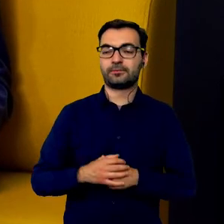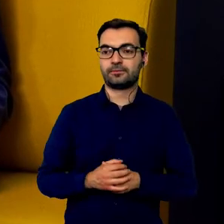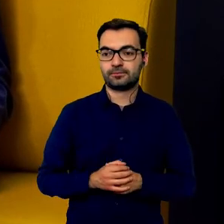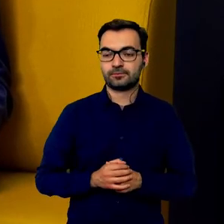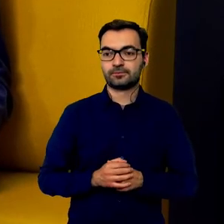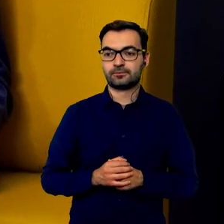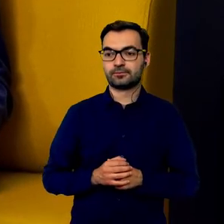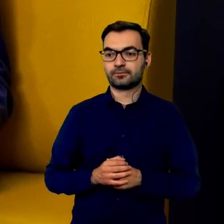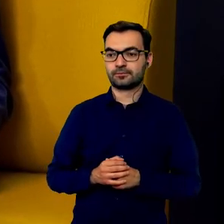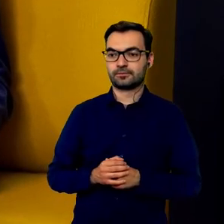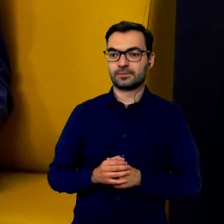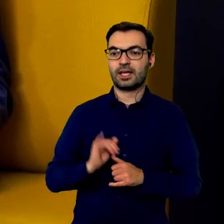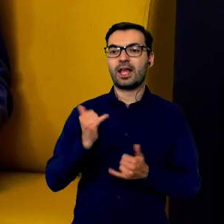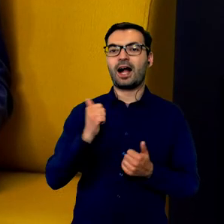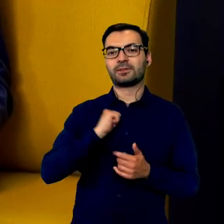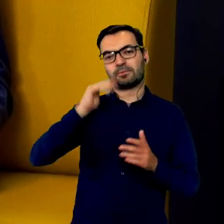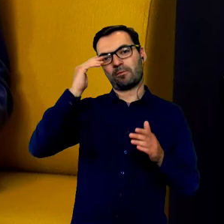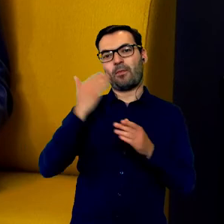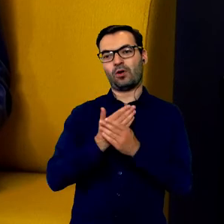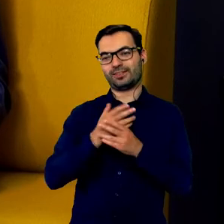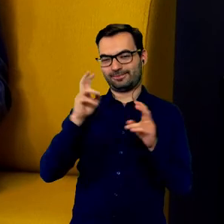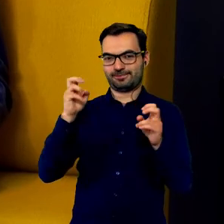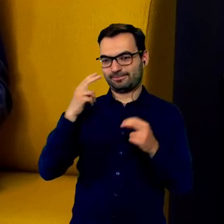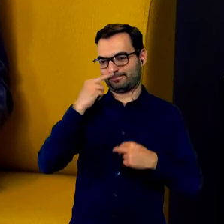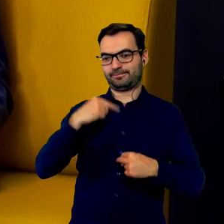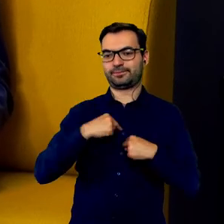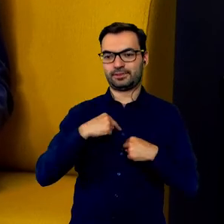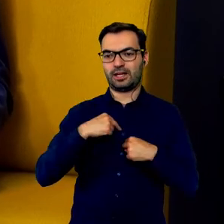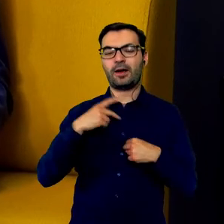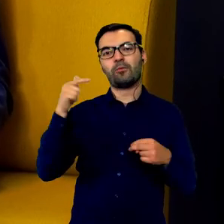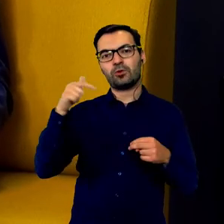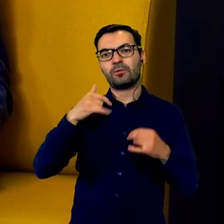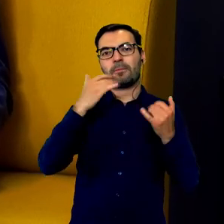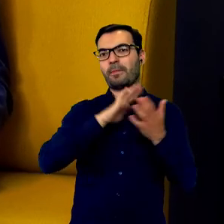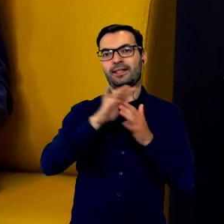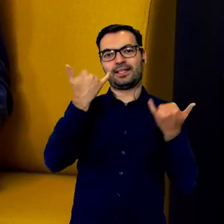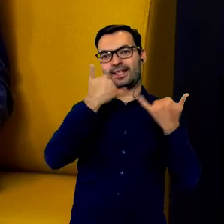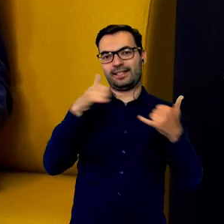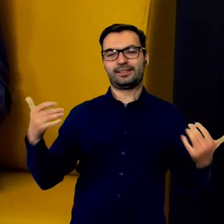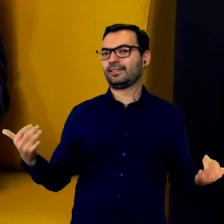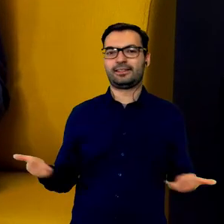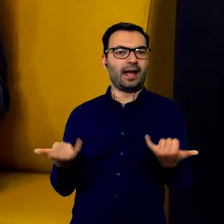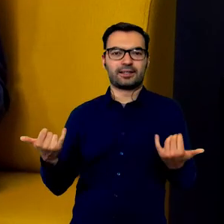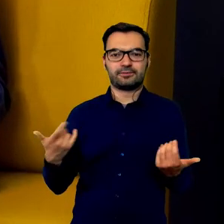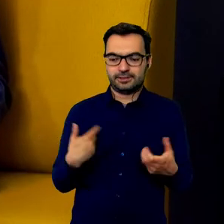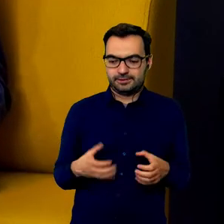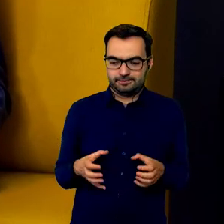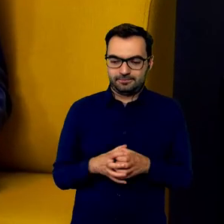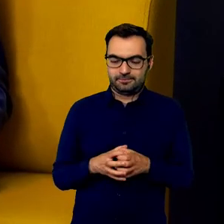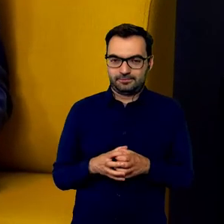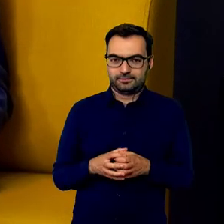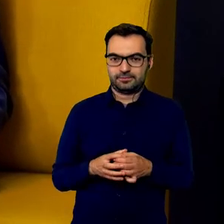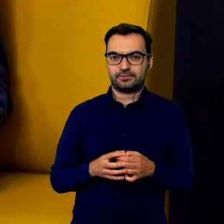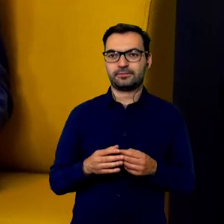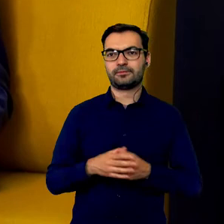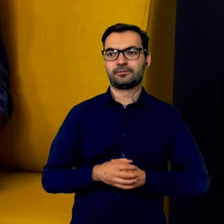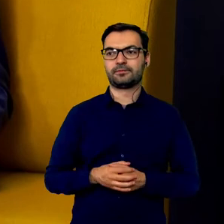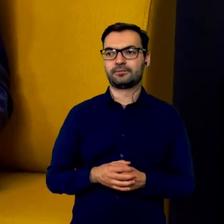Nie można wiedzieć, kim się jest, nie wiedząc, kim są inni, bo wtedy zamykamy się w jakiejś ksenofobicznej